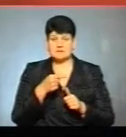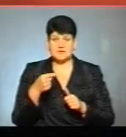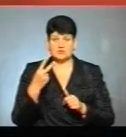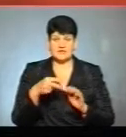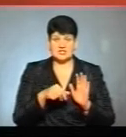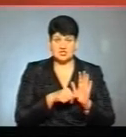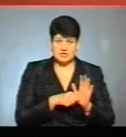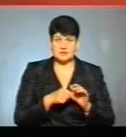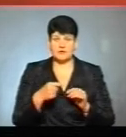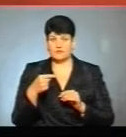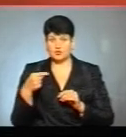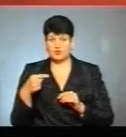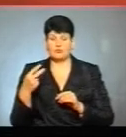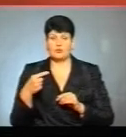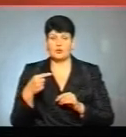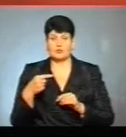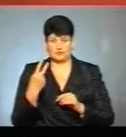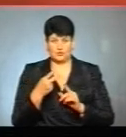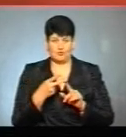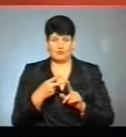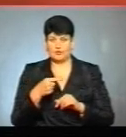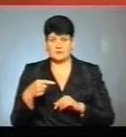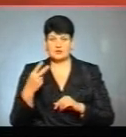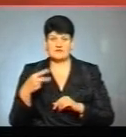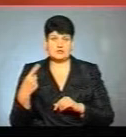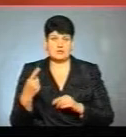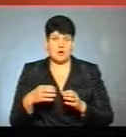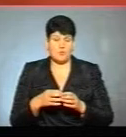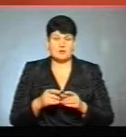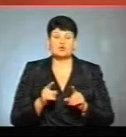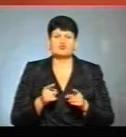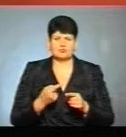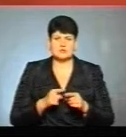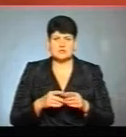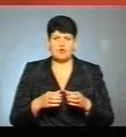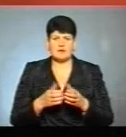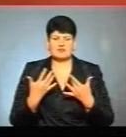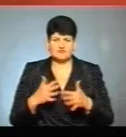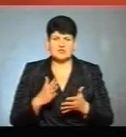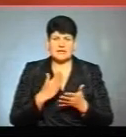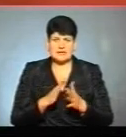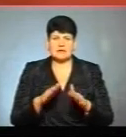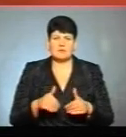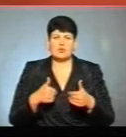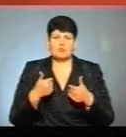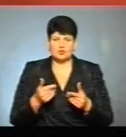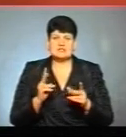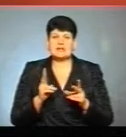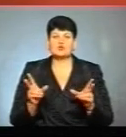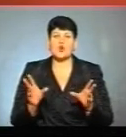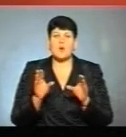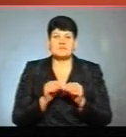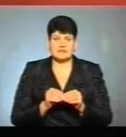26, в другому мінус 21 громада. Чому ці громади, які вже є, які ви пропонуєте з кимось